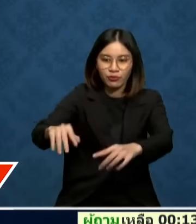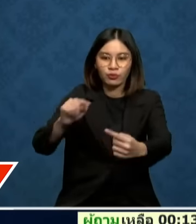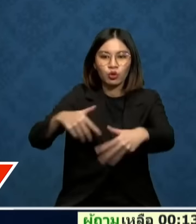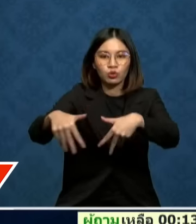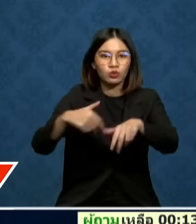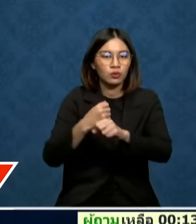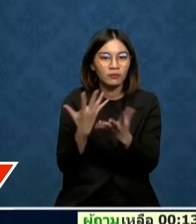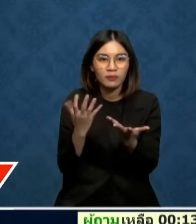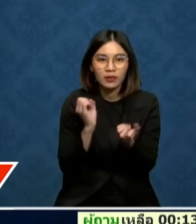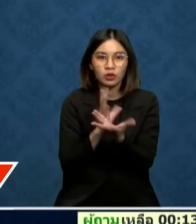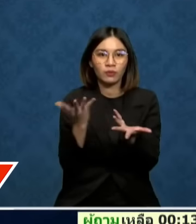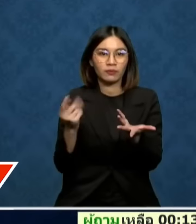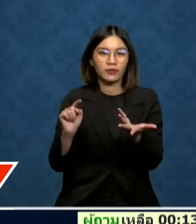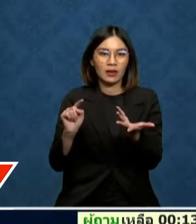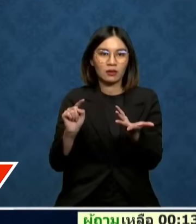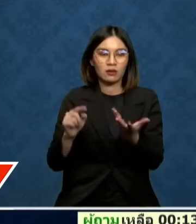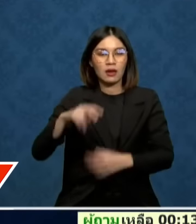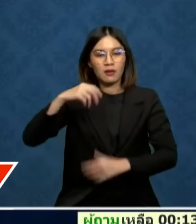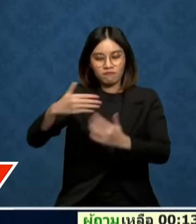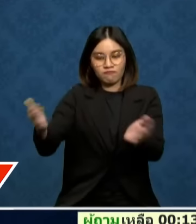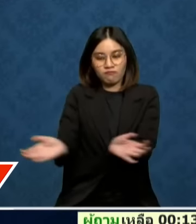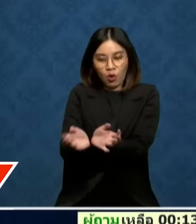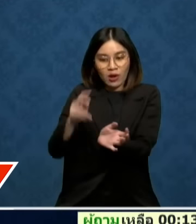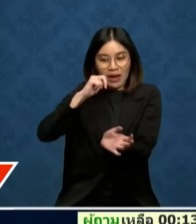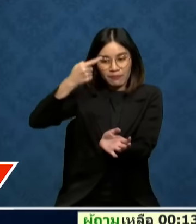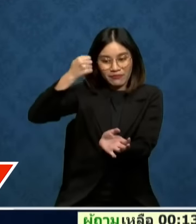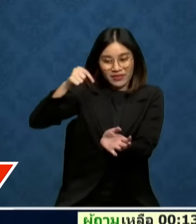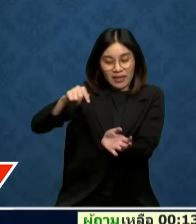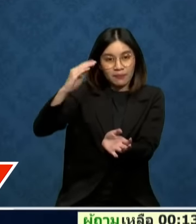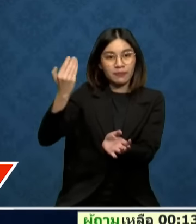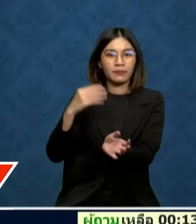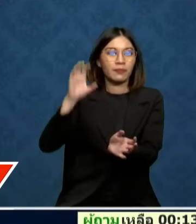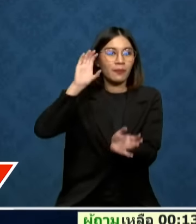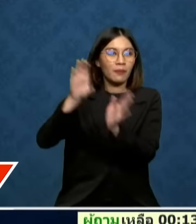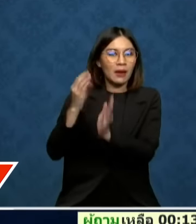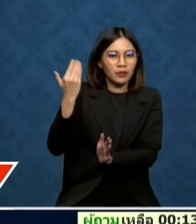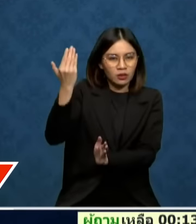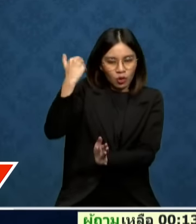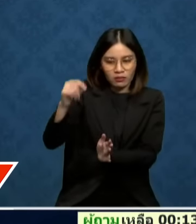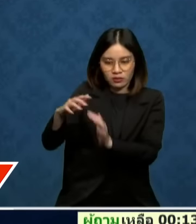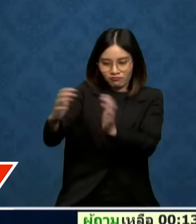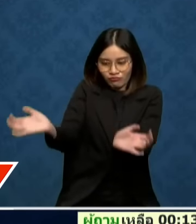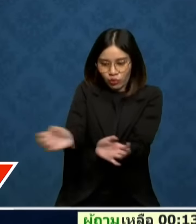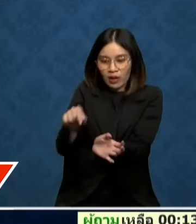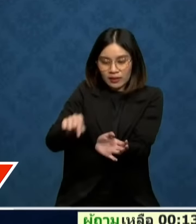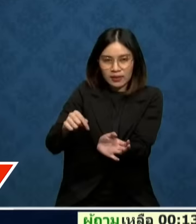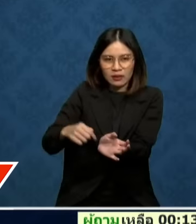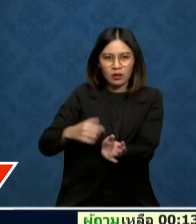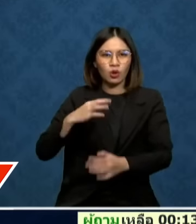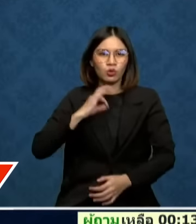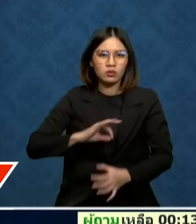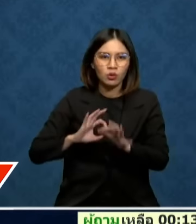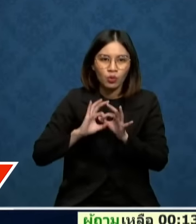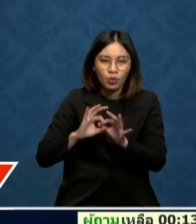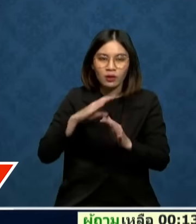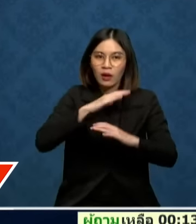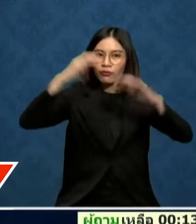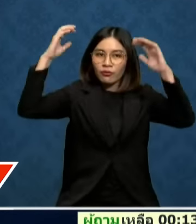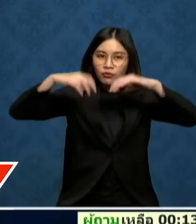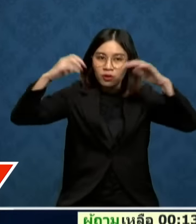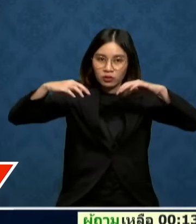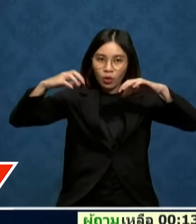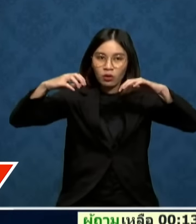ขึ้นตอนแรกบ่อดำในภาพเนี่ยเป็นภาพเดิมนะครับมีขนาดเท่านี้แต่ด้วยความกังวลว่าจะมีหน้าฝน